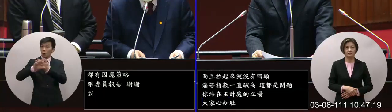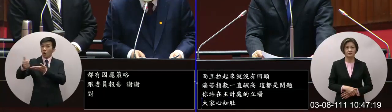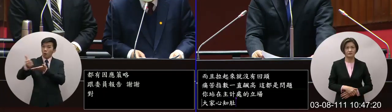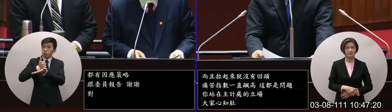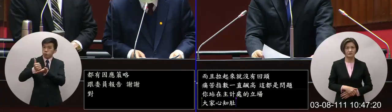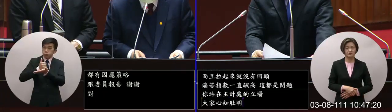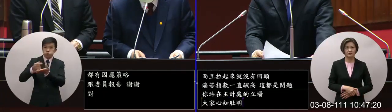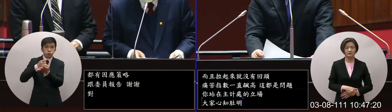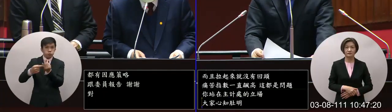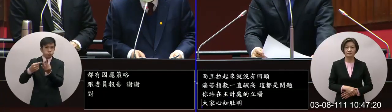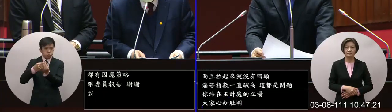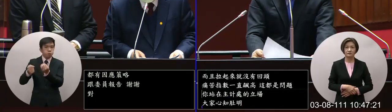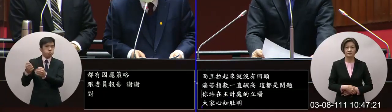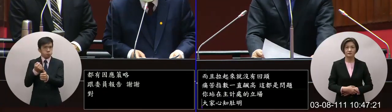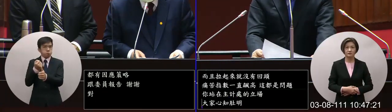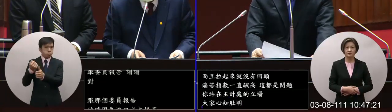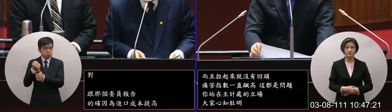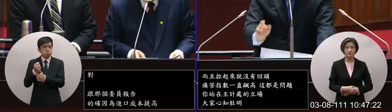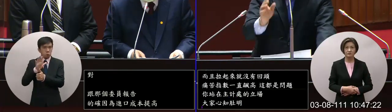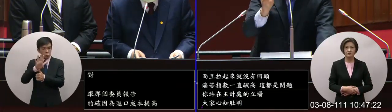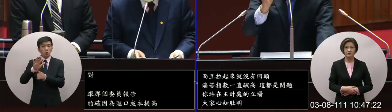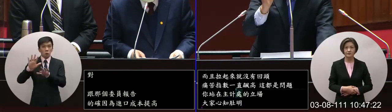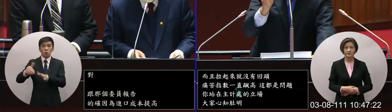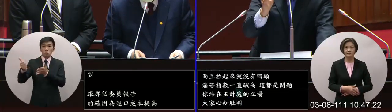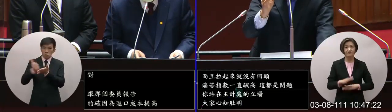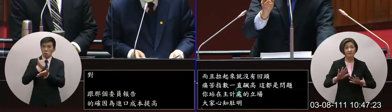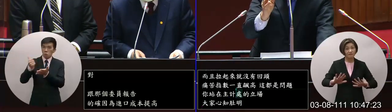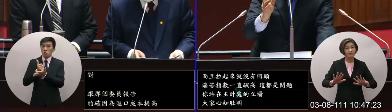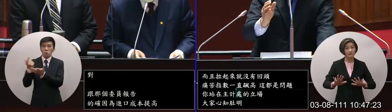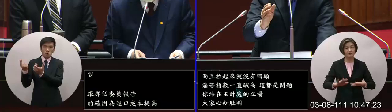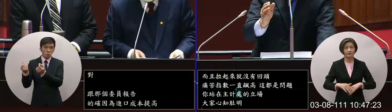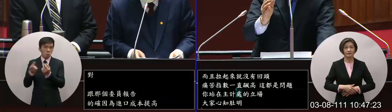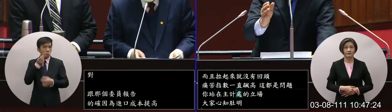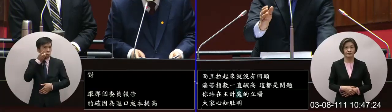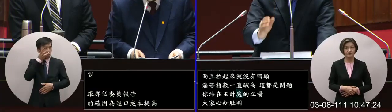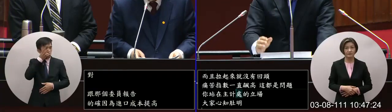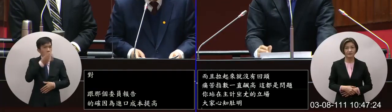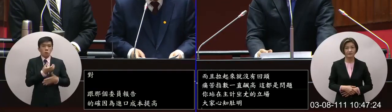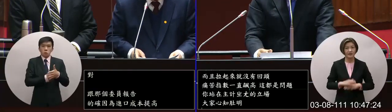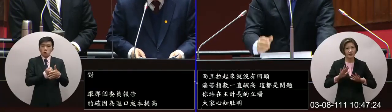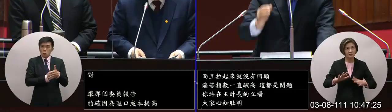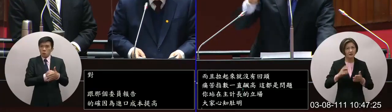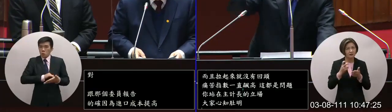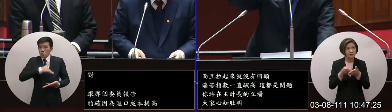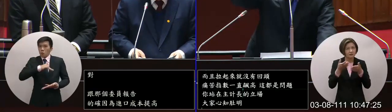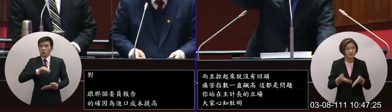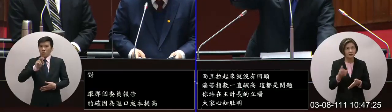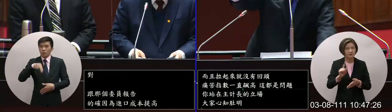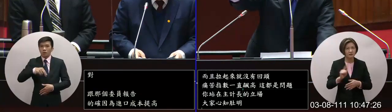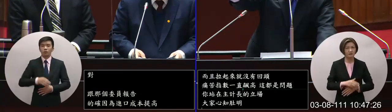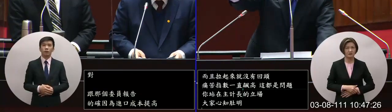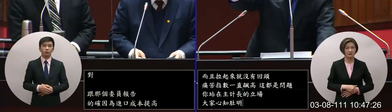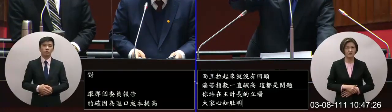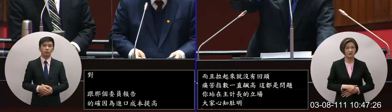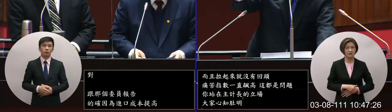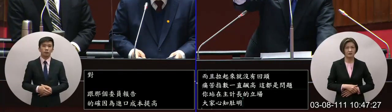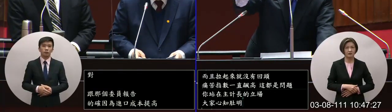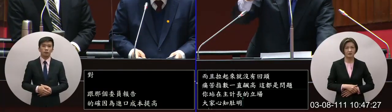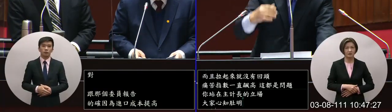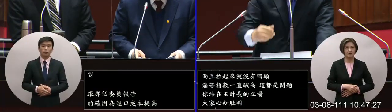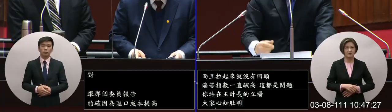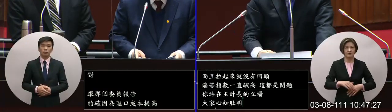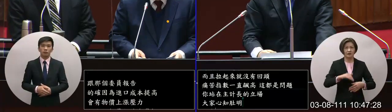然是有掌握到，而且能够维持的好几个月的存量。 谢谢。最严重就是说，因为你在上游给